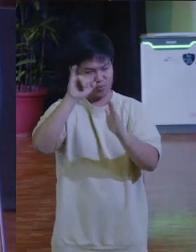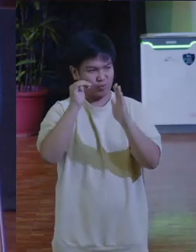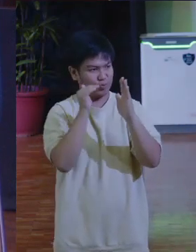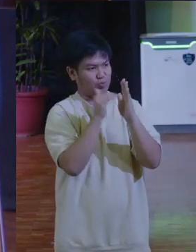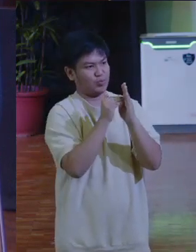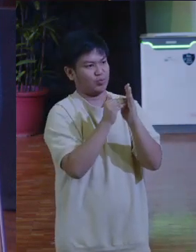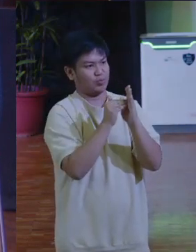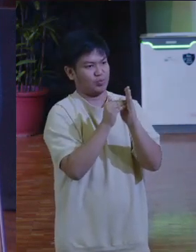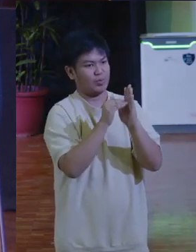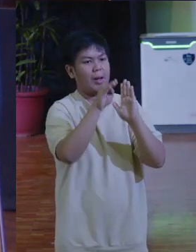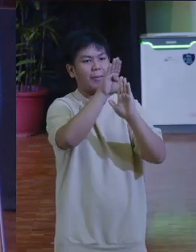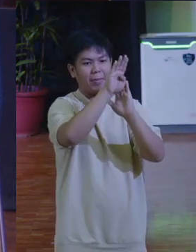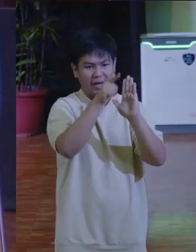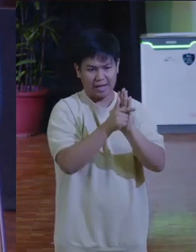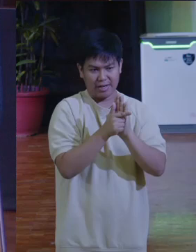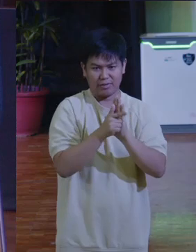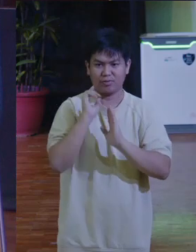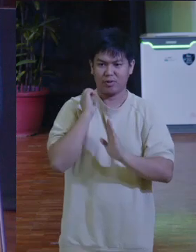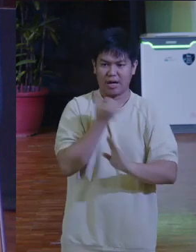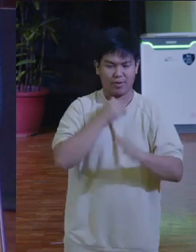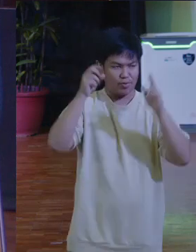ang konteksto nito.